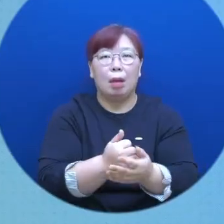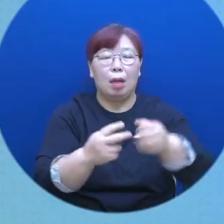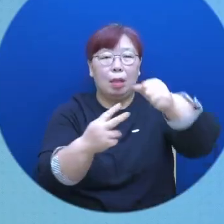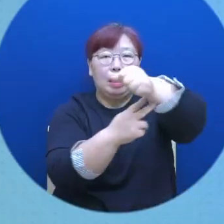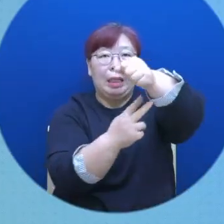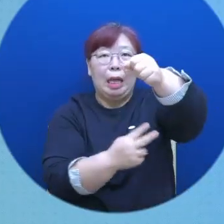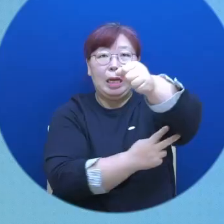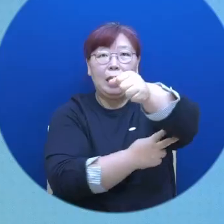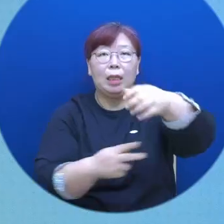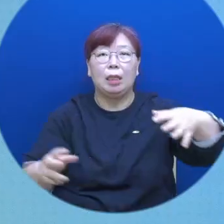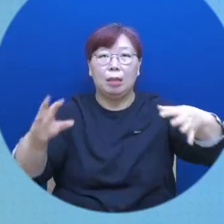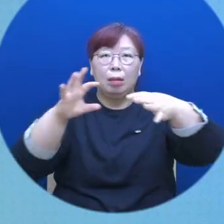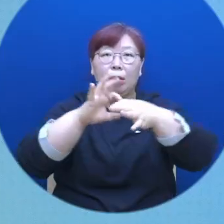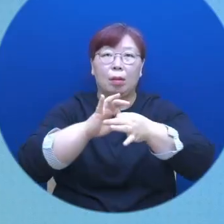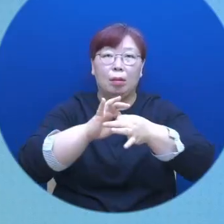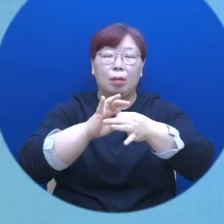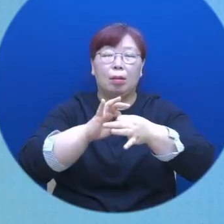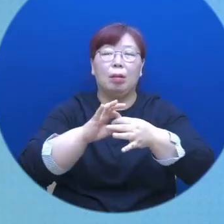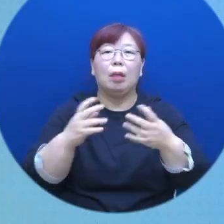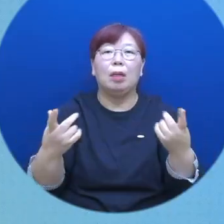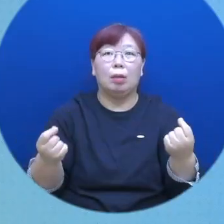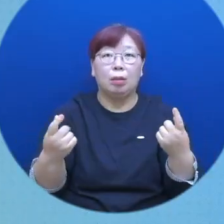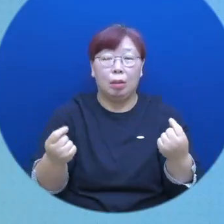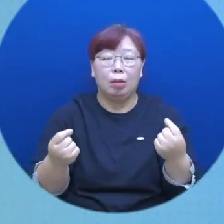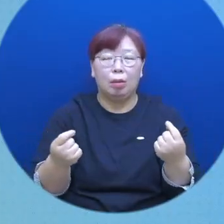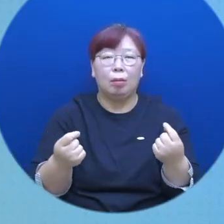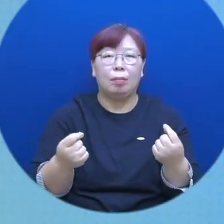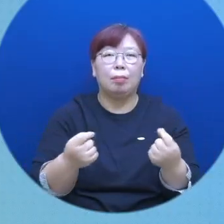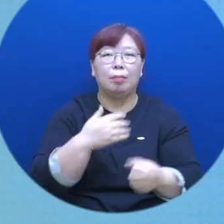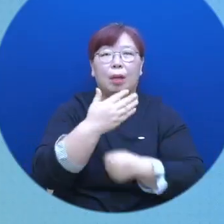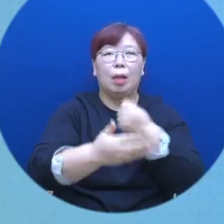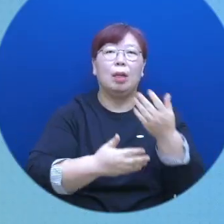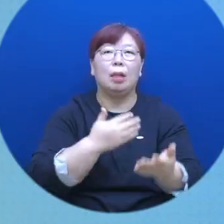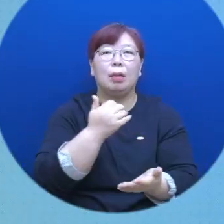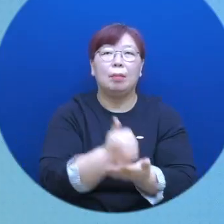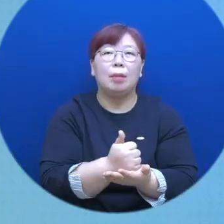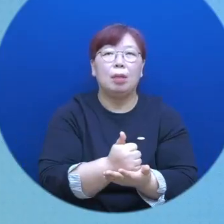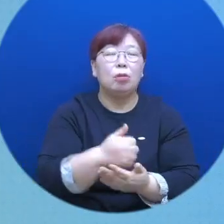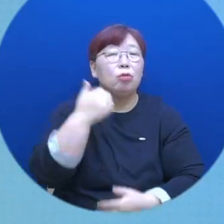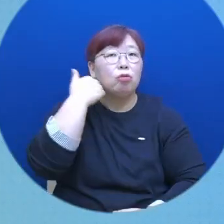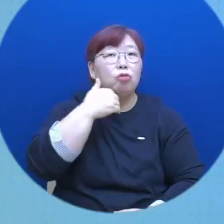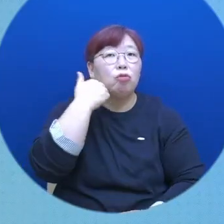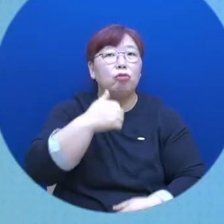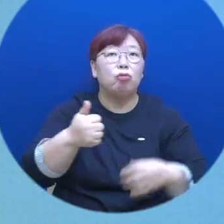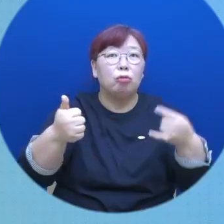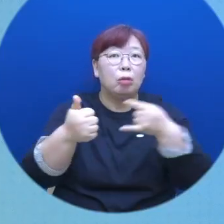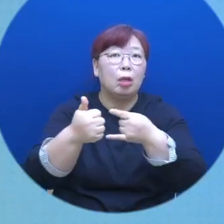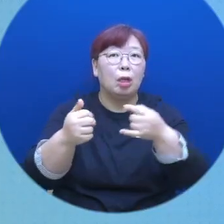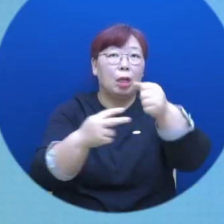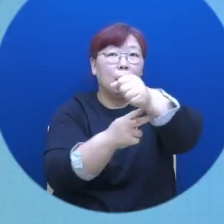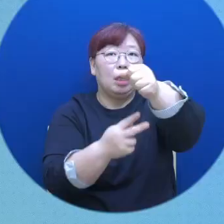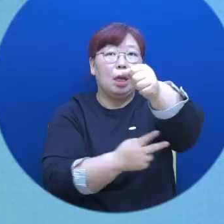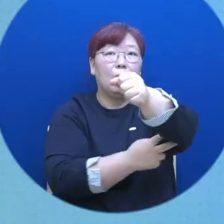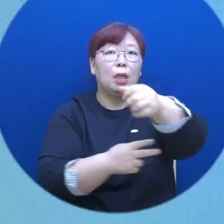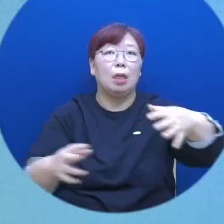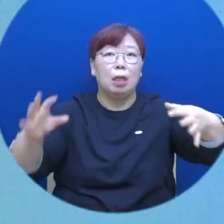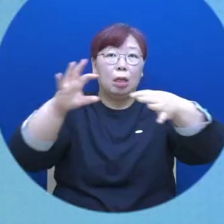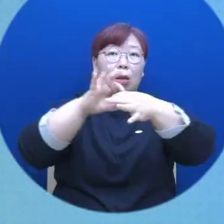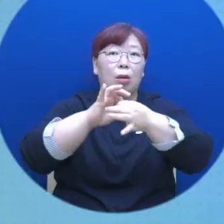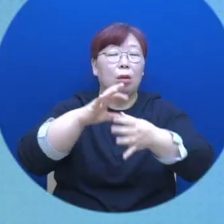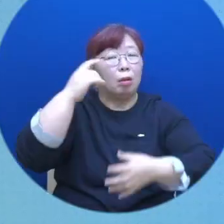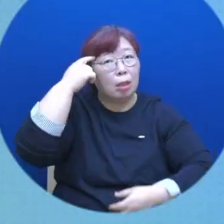놓기를 고넬료가 했더니 하늘 계시는 하나님이 누구에게 다리를 놓습니까? 옆방에